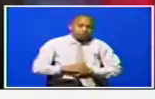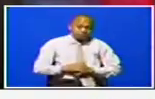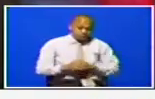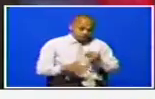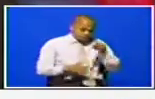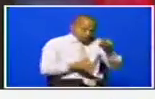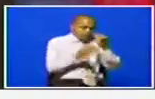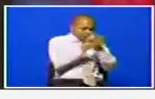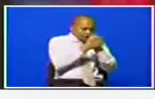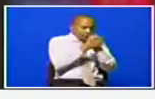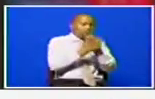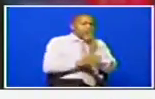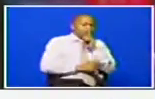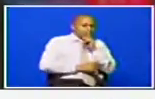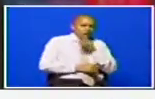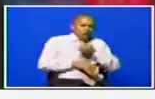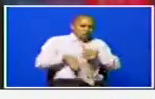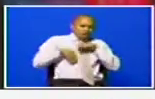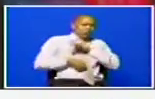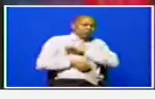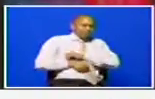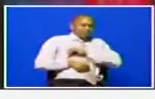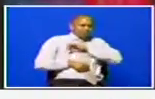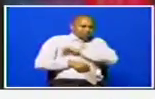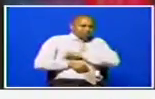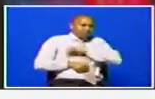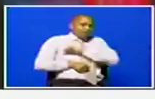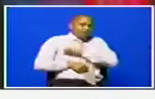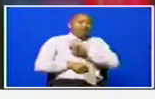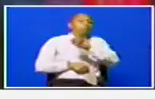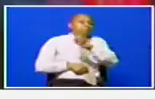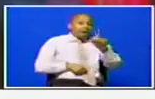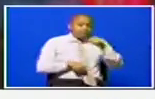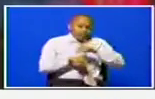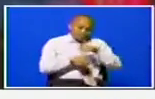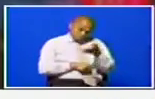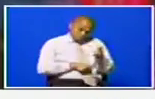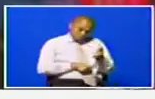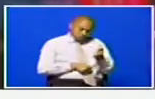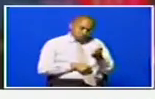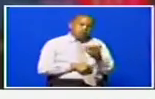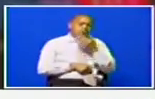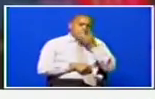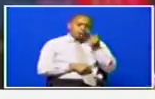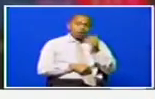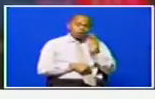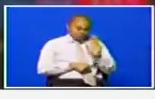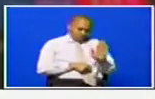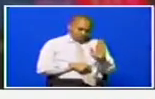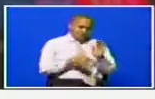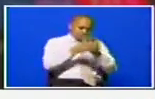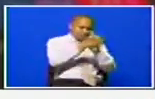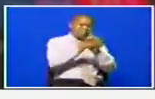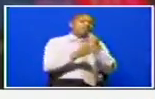hao wanasubiri kwa hamu na gamu, na katika hali kama hii ningelipenda pia wao waseme